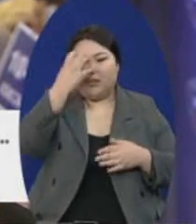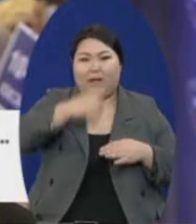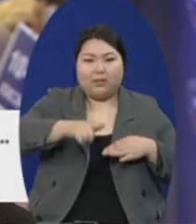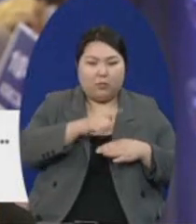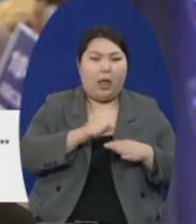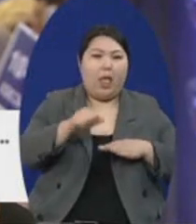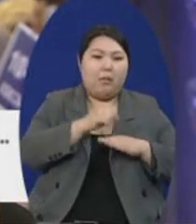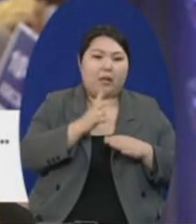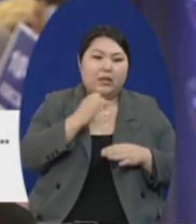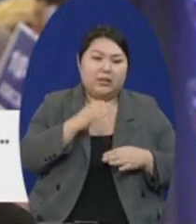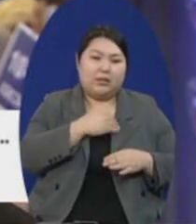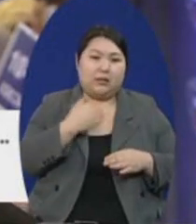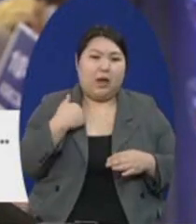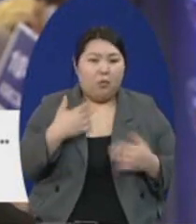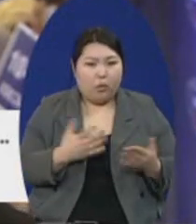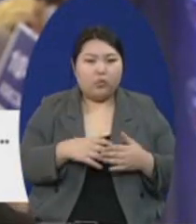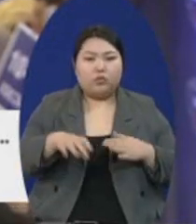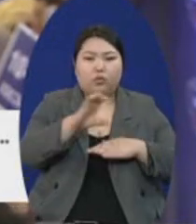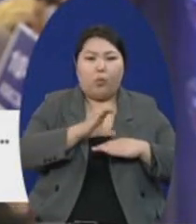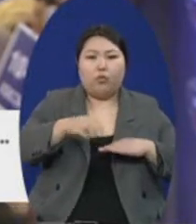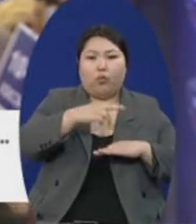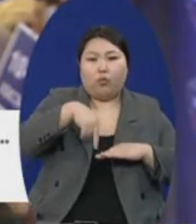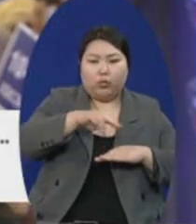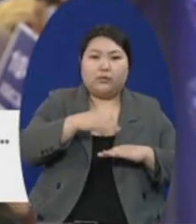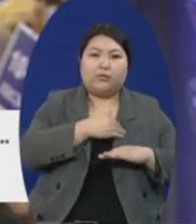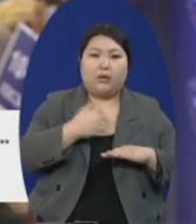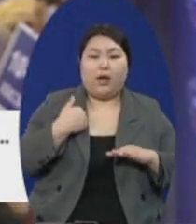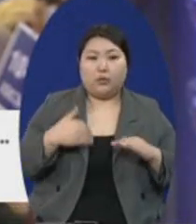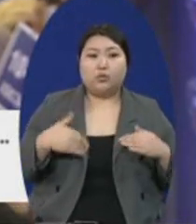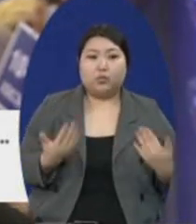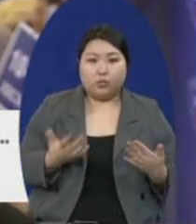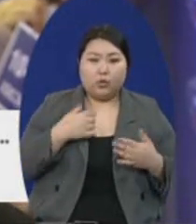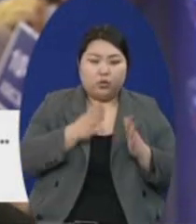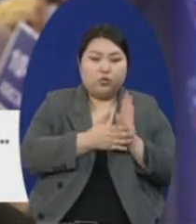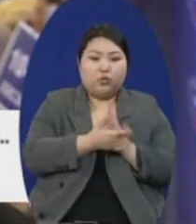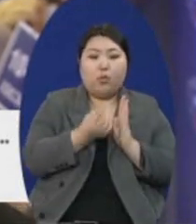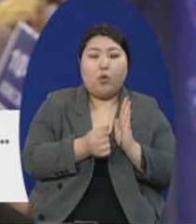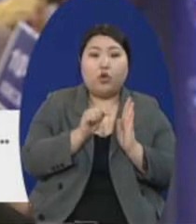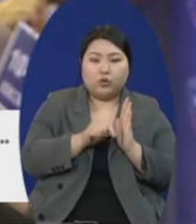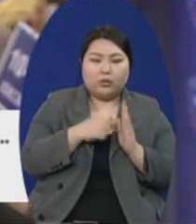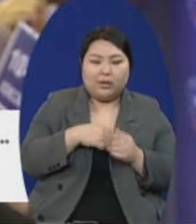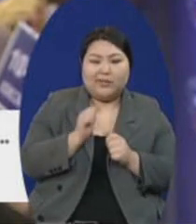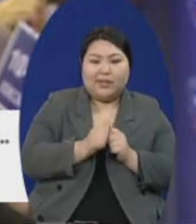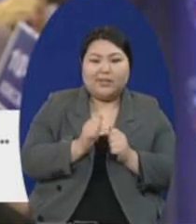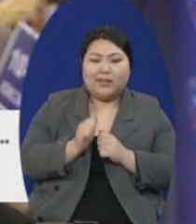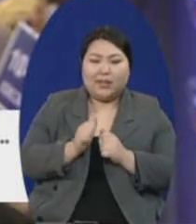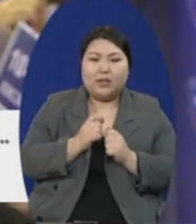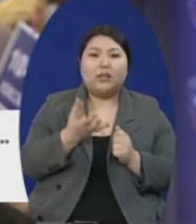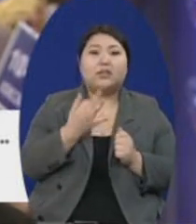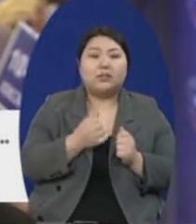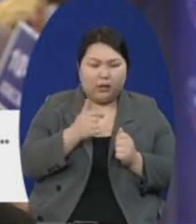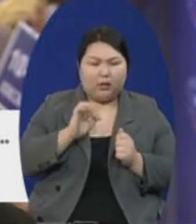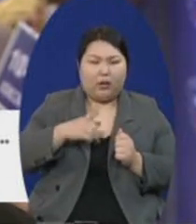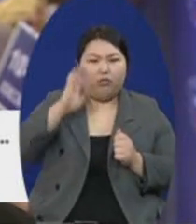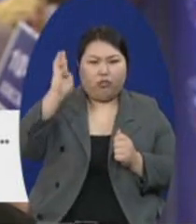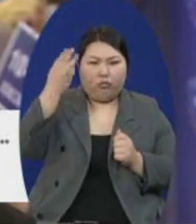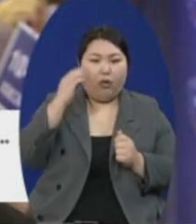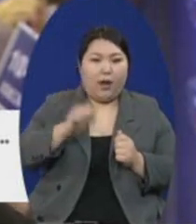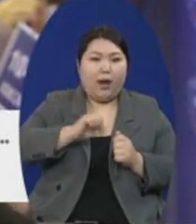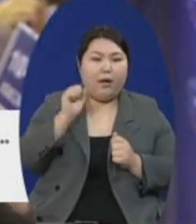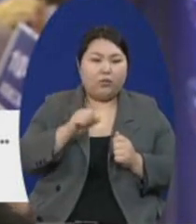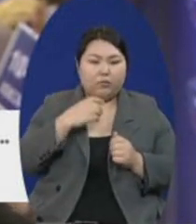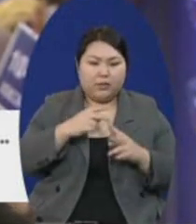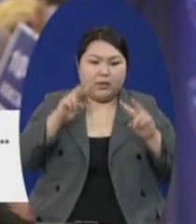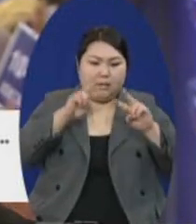нийслэлийн дагч юм уу дагч юм уу. Сум дүүргийн дагч юм уу дагч юм уу. Айм төсөв гэдэг энэ зарцуулагч асуулгууч яг тодорхой асуулт